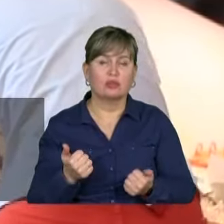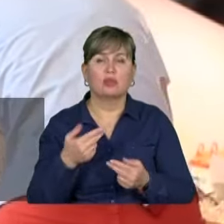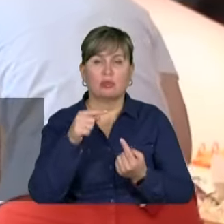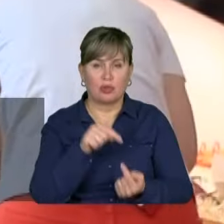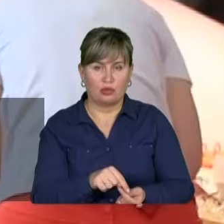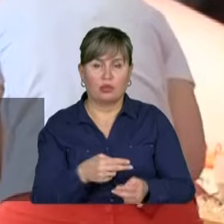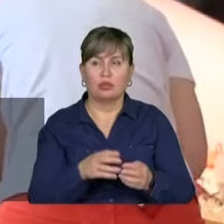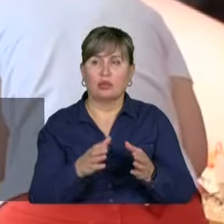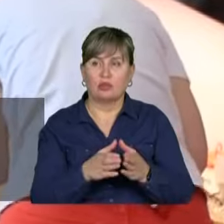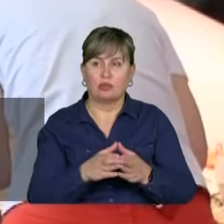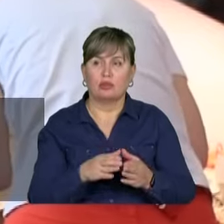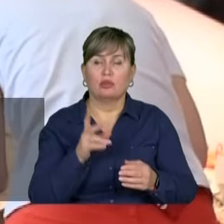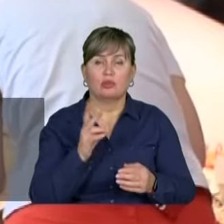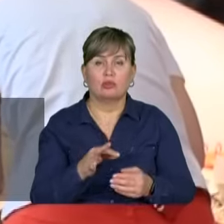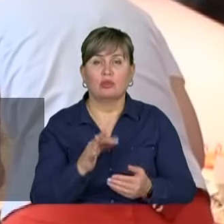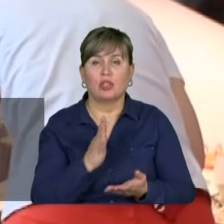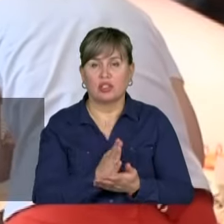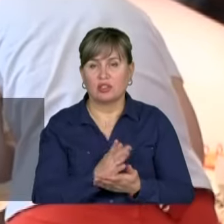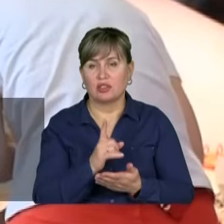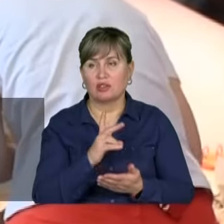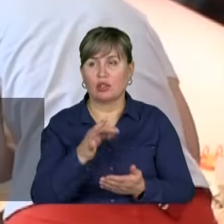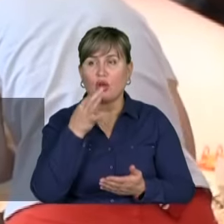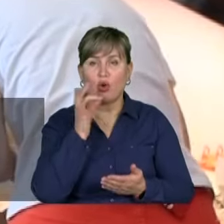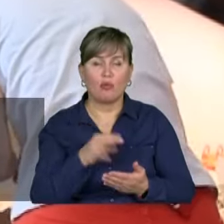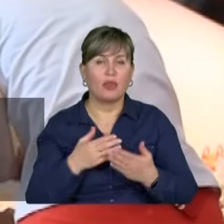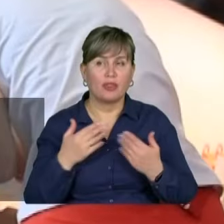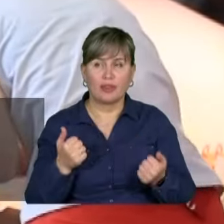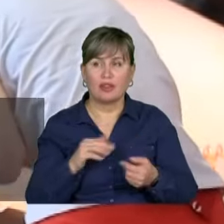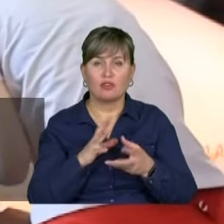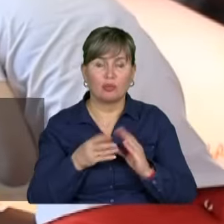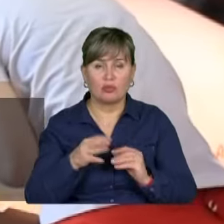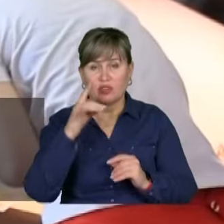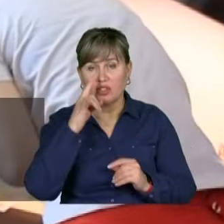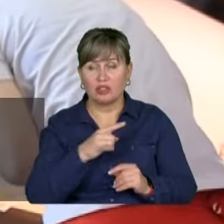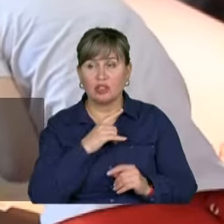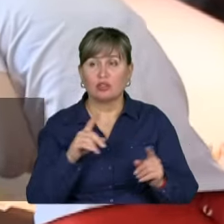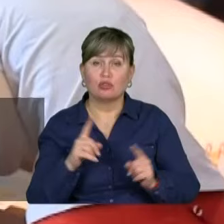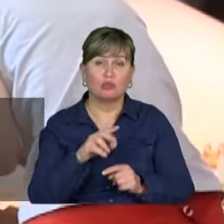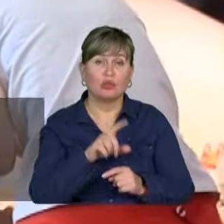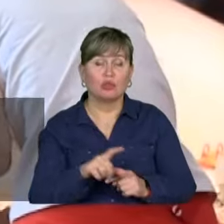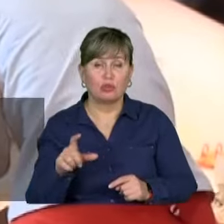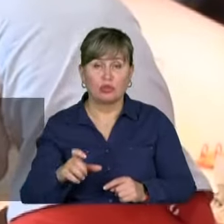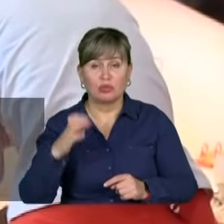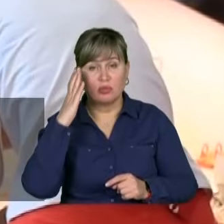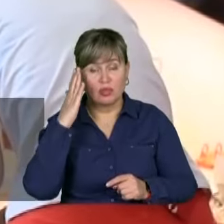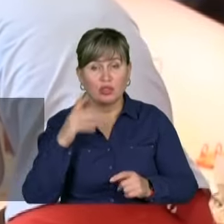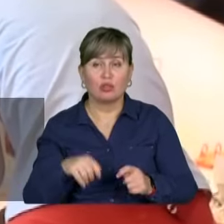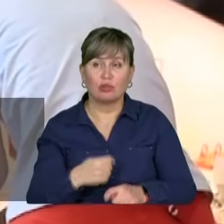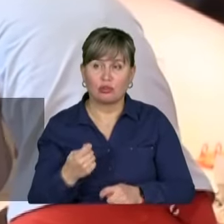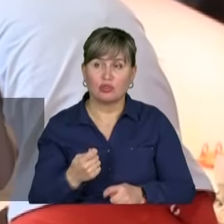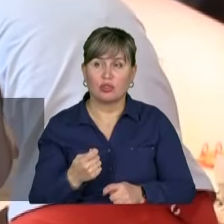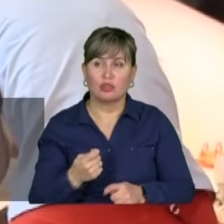под эту категорию, но тут одно но. Опыта нету вообще в Казахстане, чтобы люди с ментальным